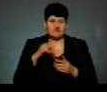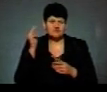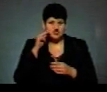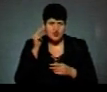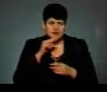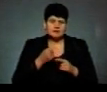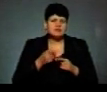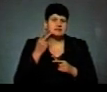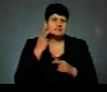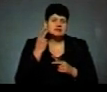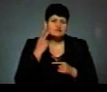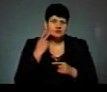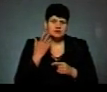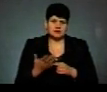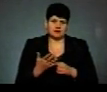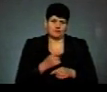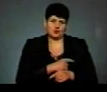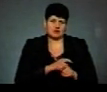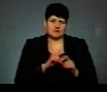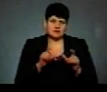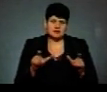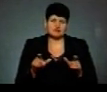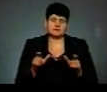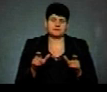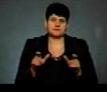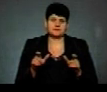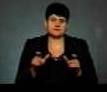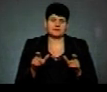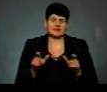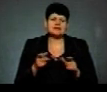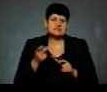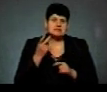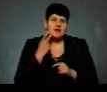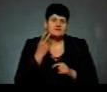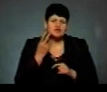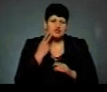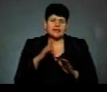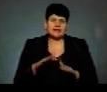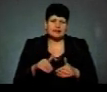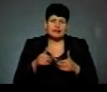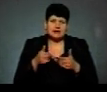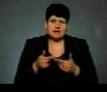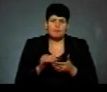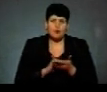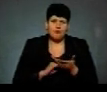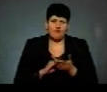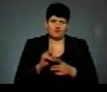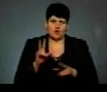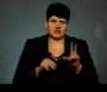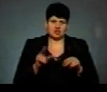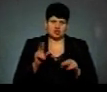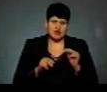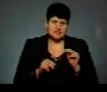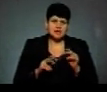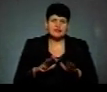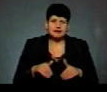підкреслюю, завжди в Тернопільському національному медичному університеті імені Івана Яковича Горбачевського завжди даємо повторний шанс. Більше того, ми даємо